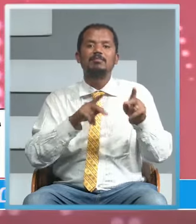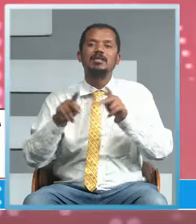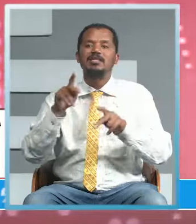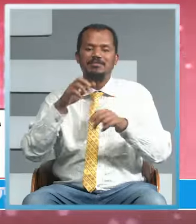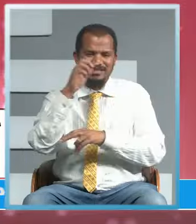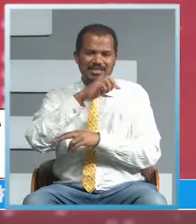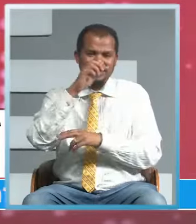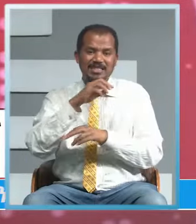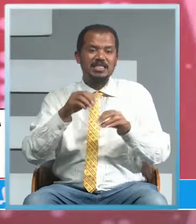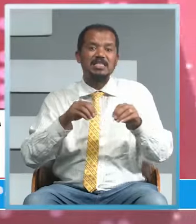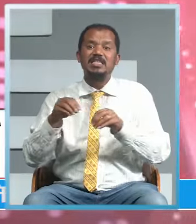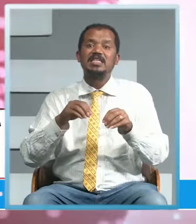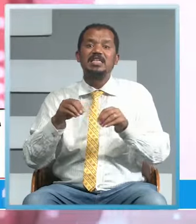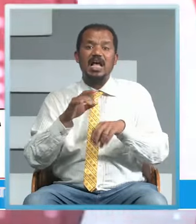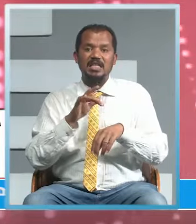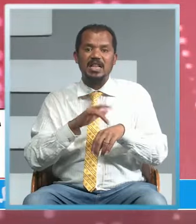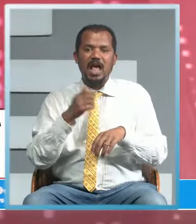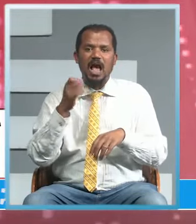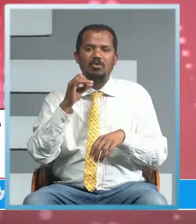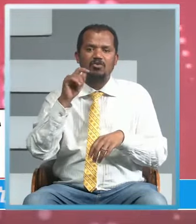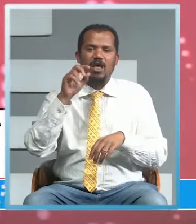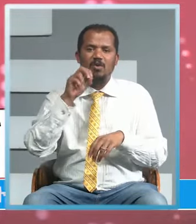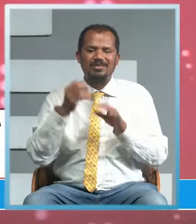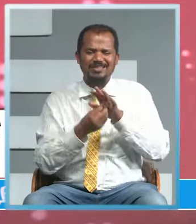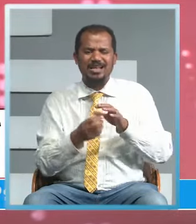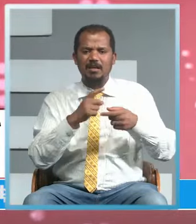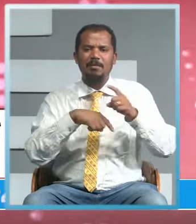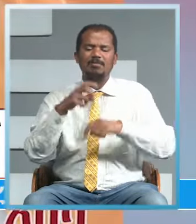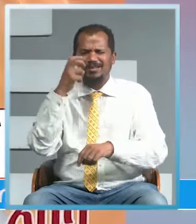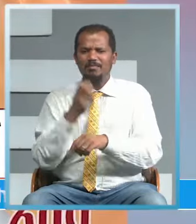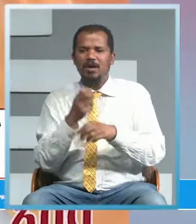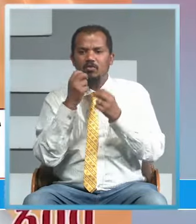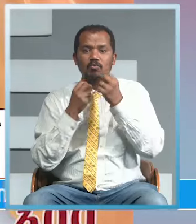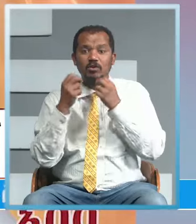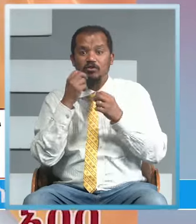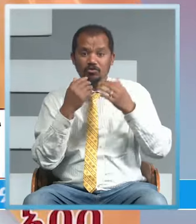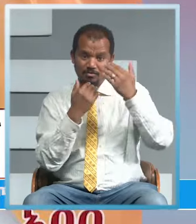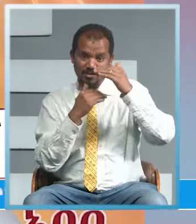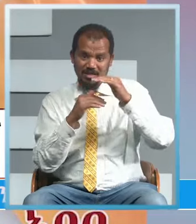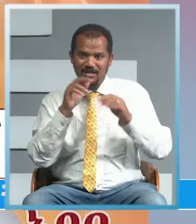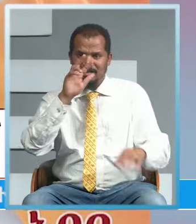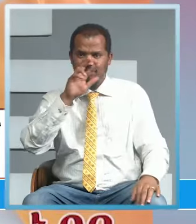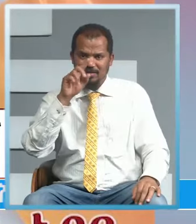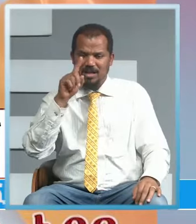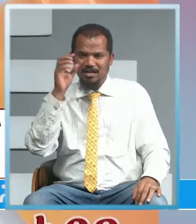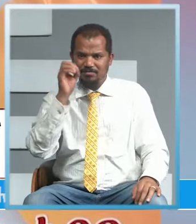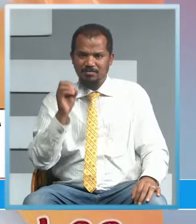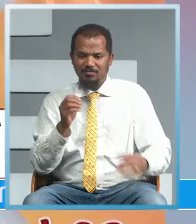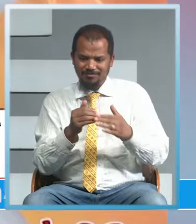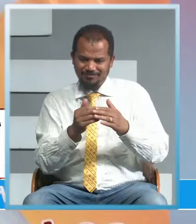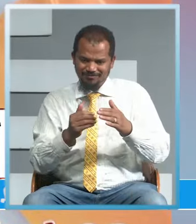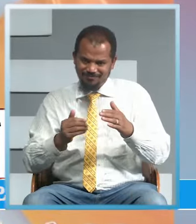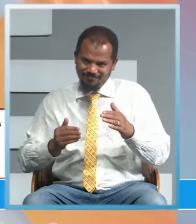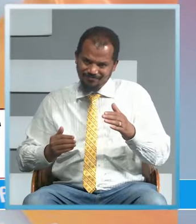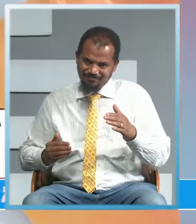በመደረጉ በህዝብ የዕለት ተዕለት እንቅስቃሴ ላይ አሉታዊ ጫና የሚያሳድሩ ከባድ ወንጀሎችን መጠን